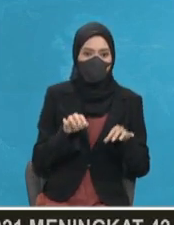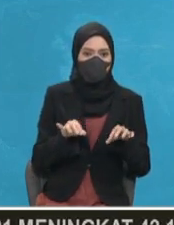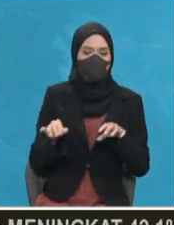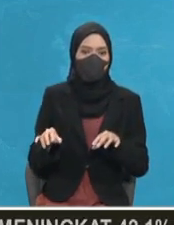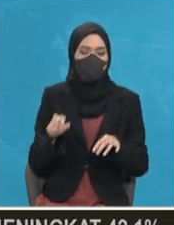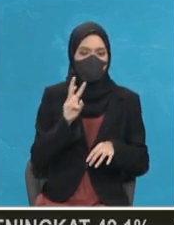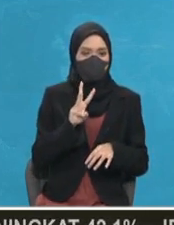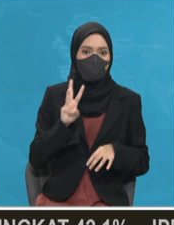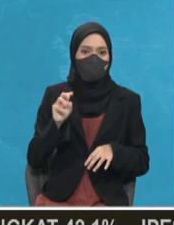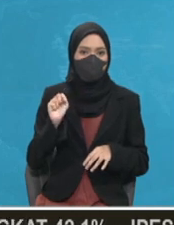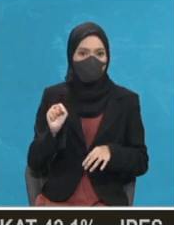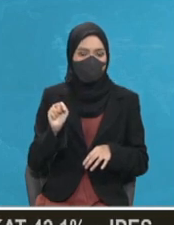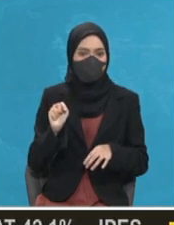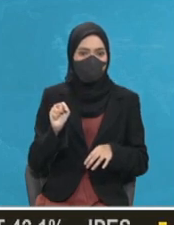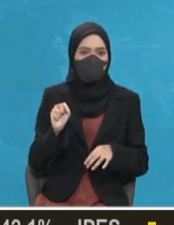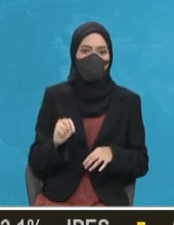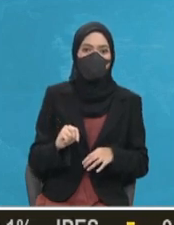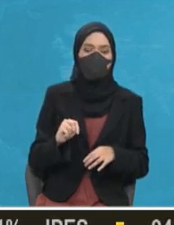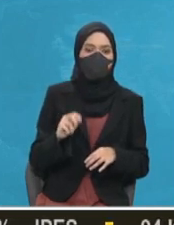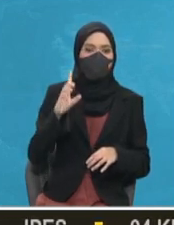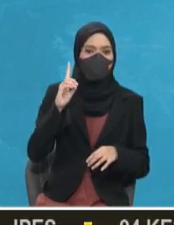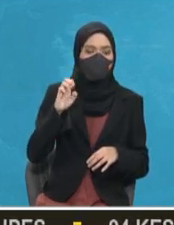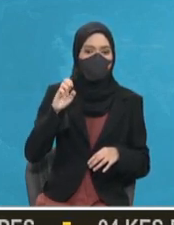laman sesawang Dhabi udah www.deepseaplc.com